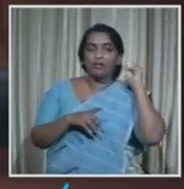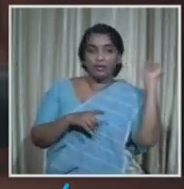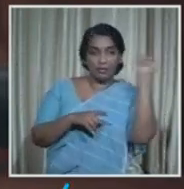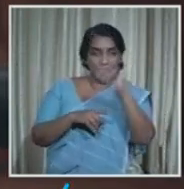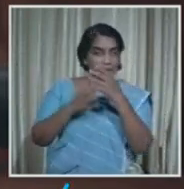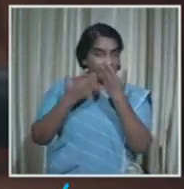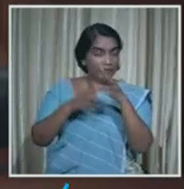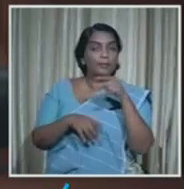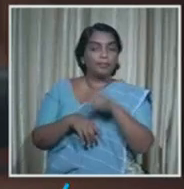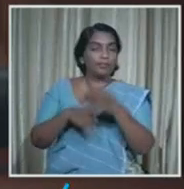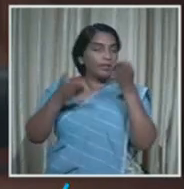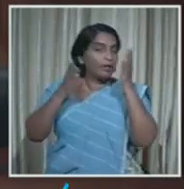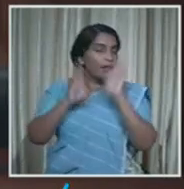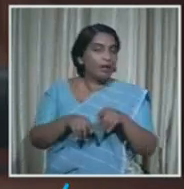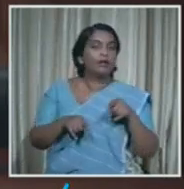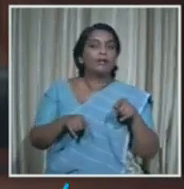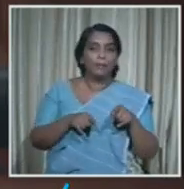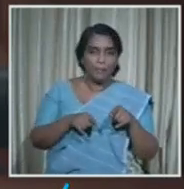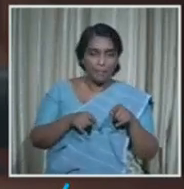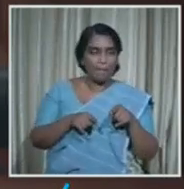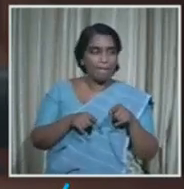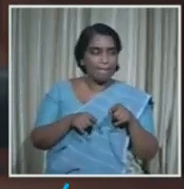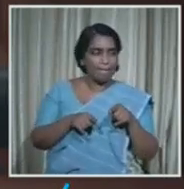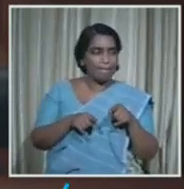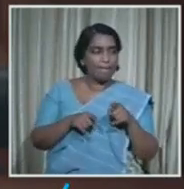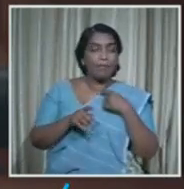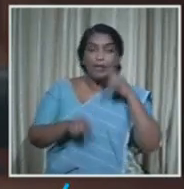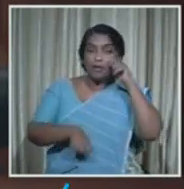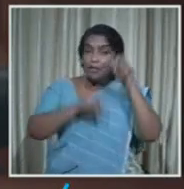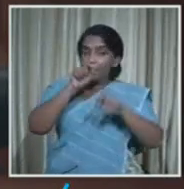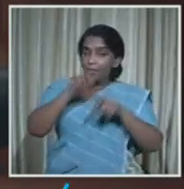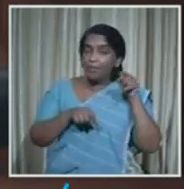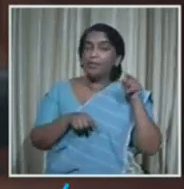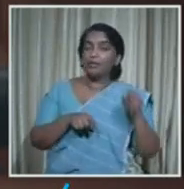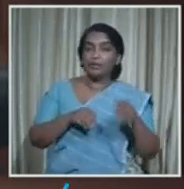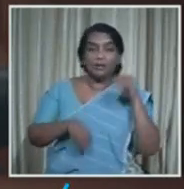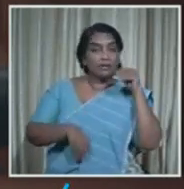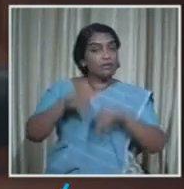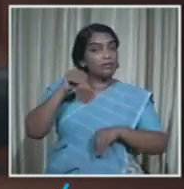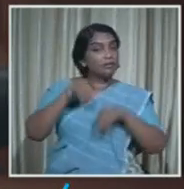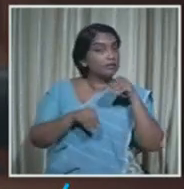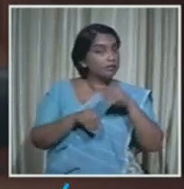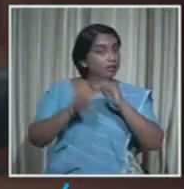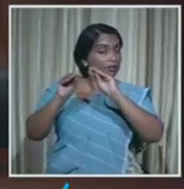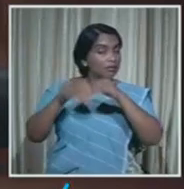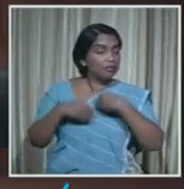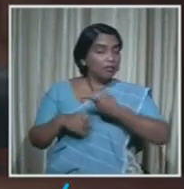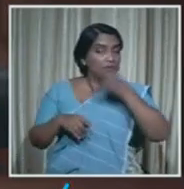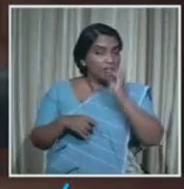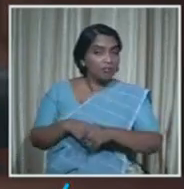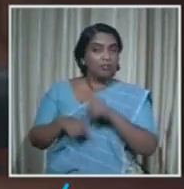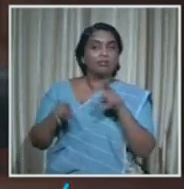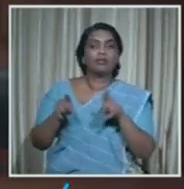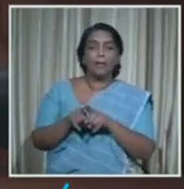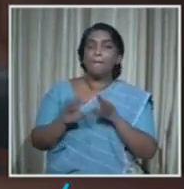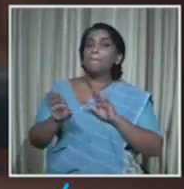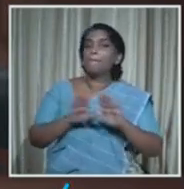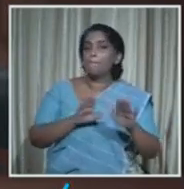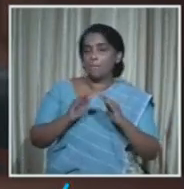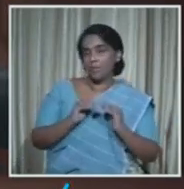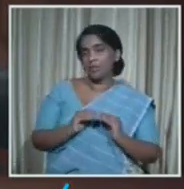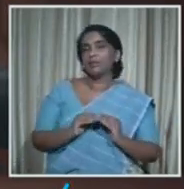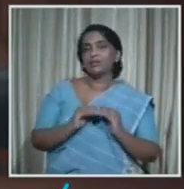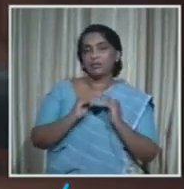මේකේ අවසන් අන්තයේ තිබෙන්නේ නේද ජනතාවගේ ජනවරමට එකඟතාවයන් සහිත පාලනයක් ගොඩනගා